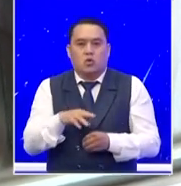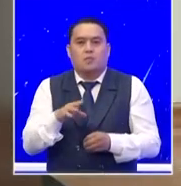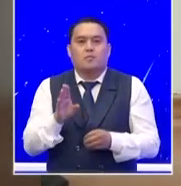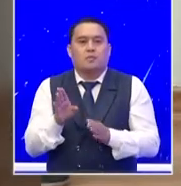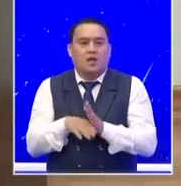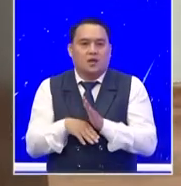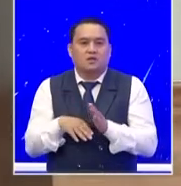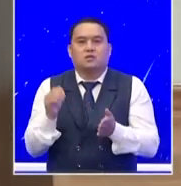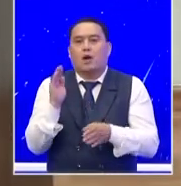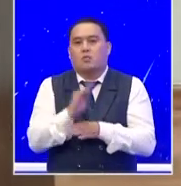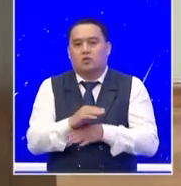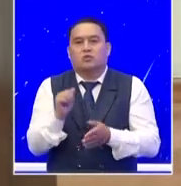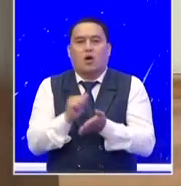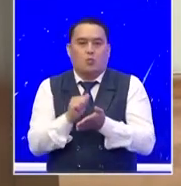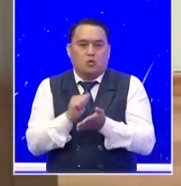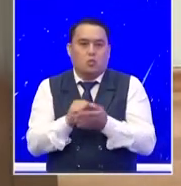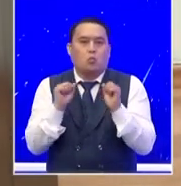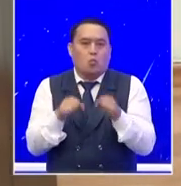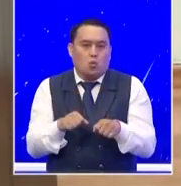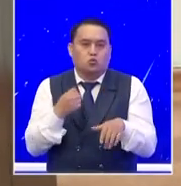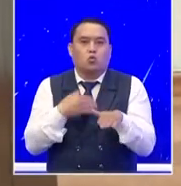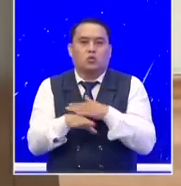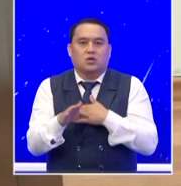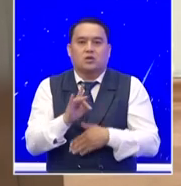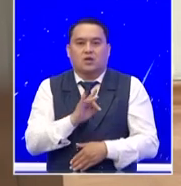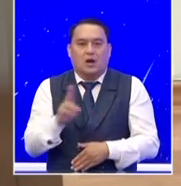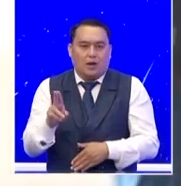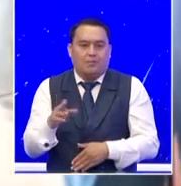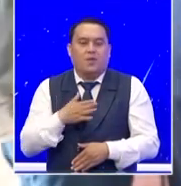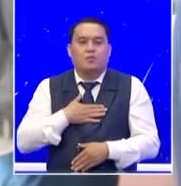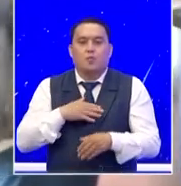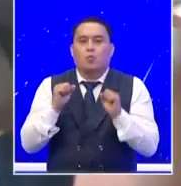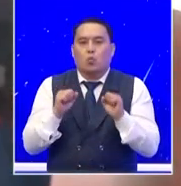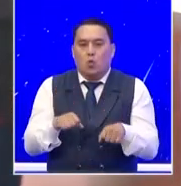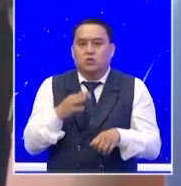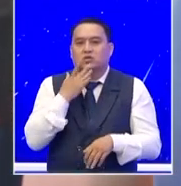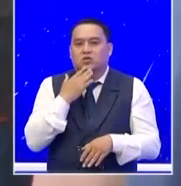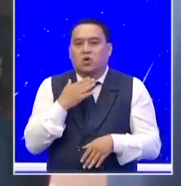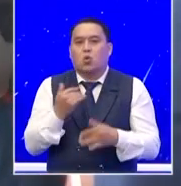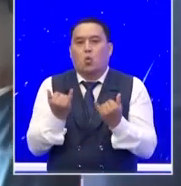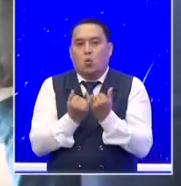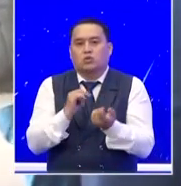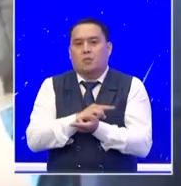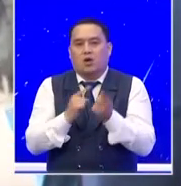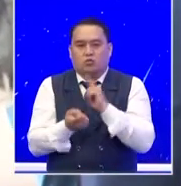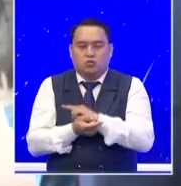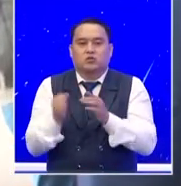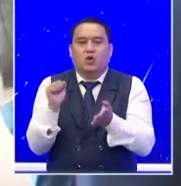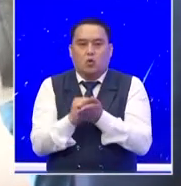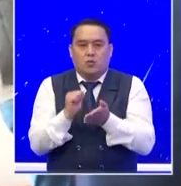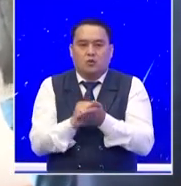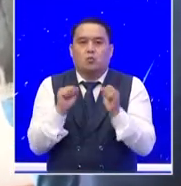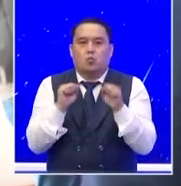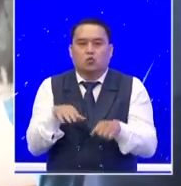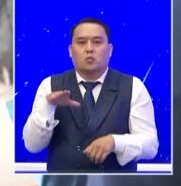без каких-либо дополнительных документов могут покинуть нашу республику. Вправе зарубежные гости и заменить просроченные документы.